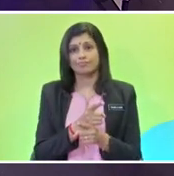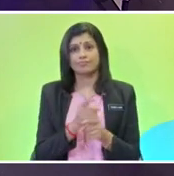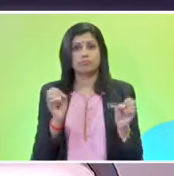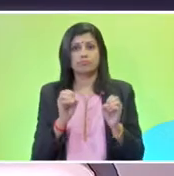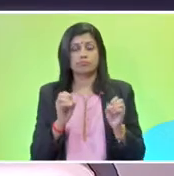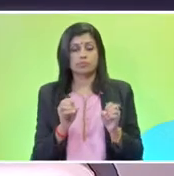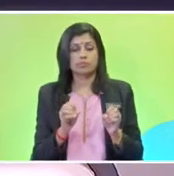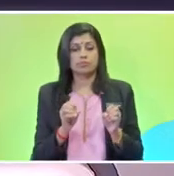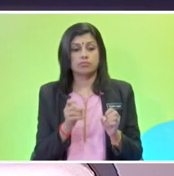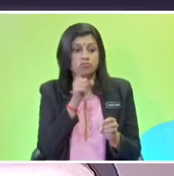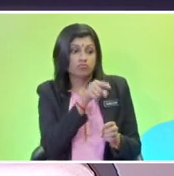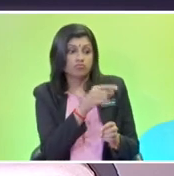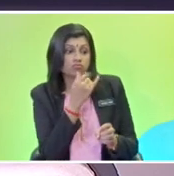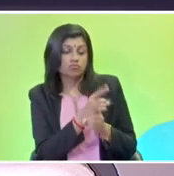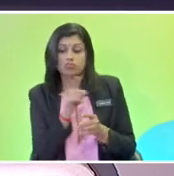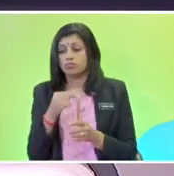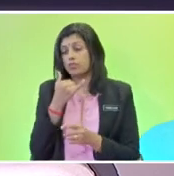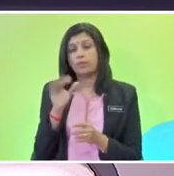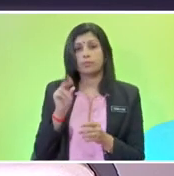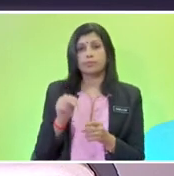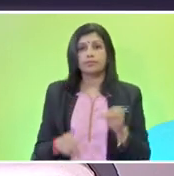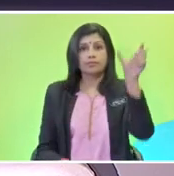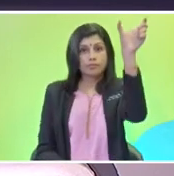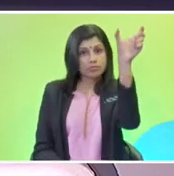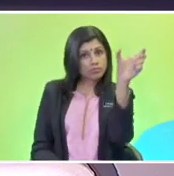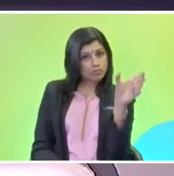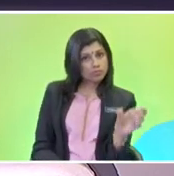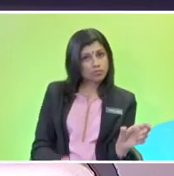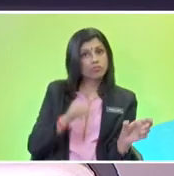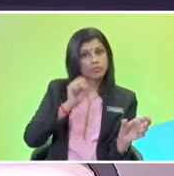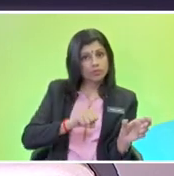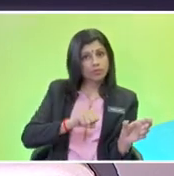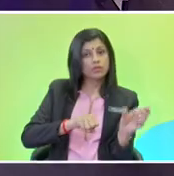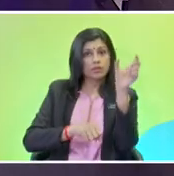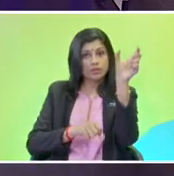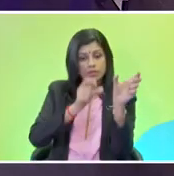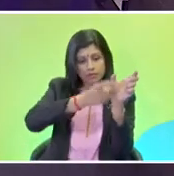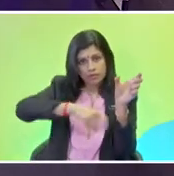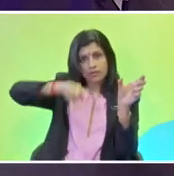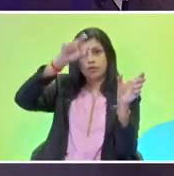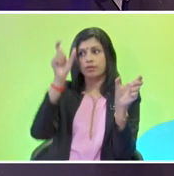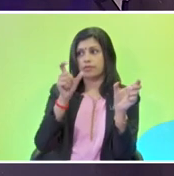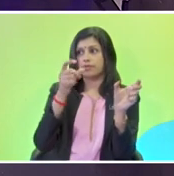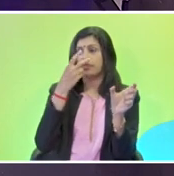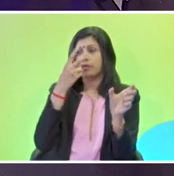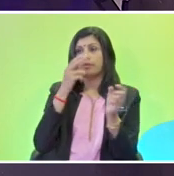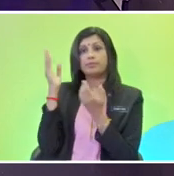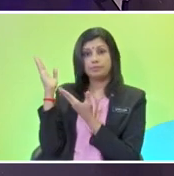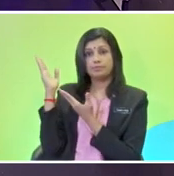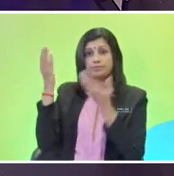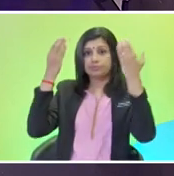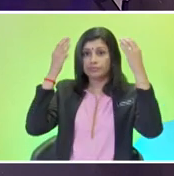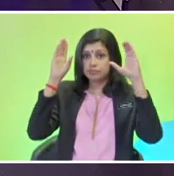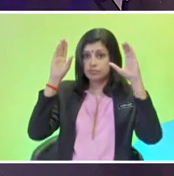mungkin dia nak boleh variasi kan? Variasi. Ya. Baiklah cikgu. Jadi kita siapkan kita